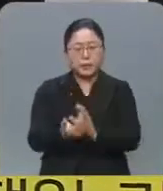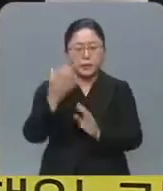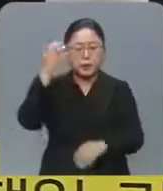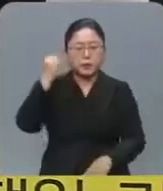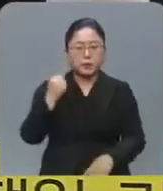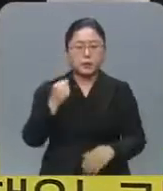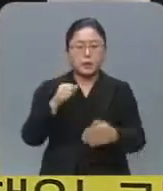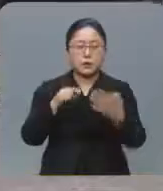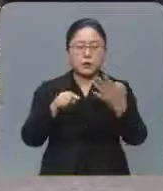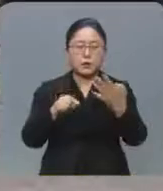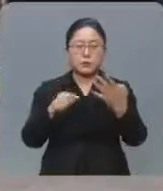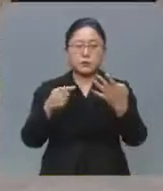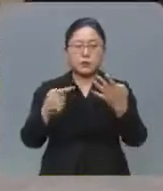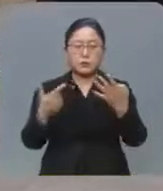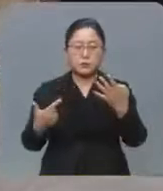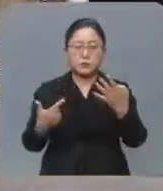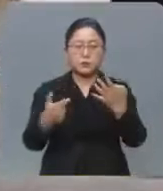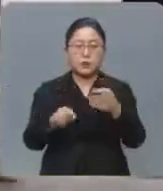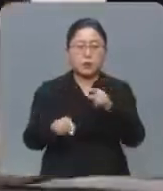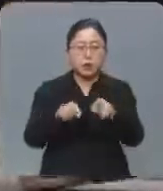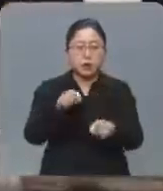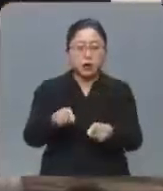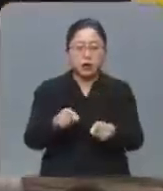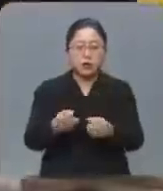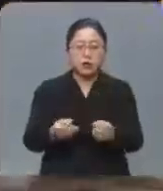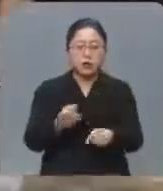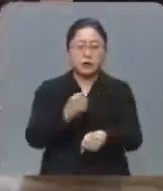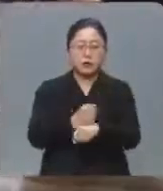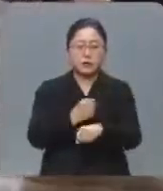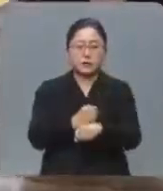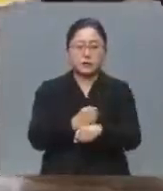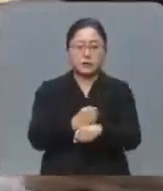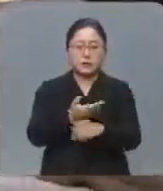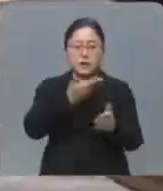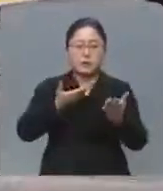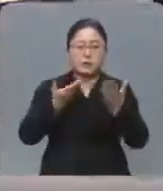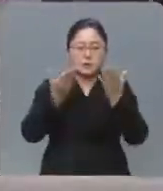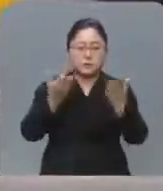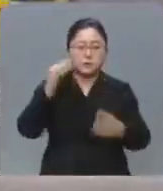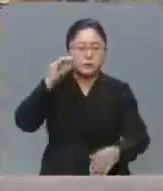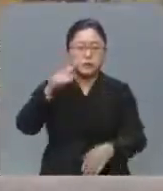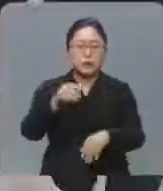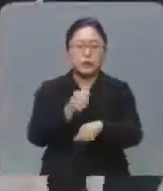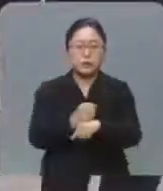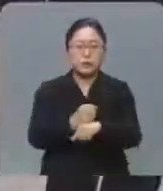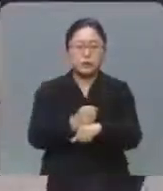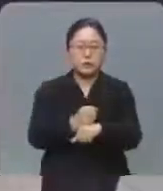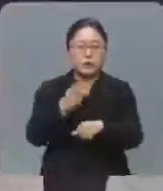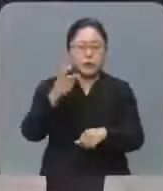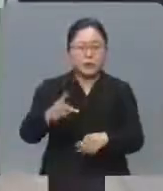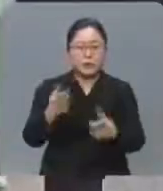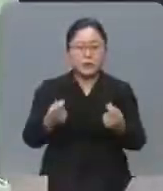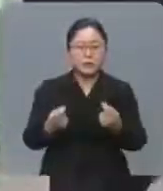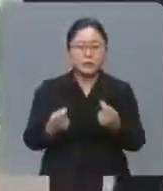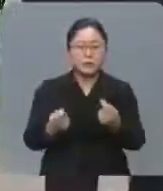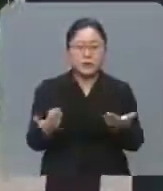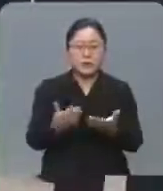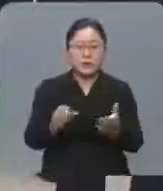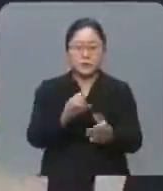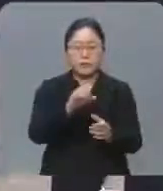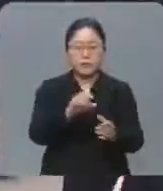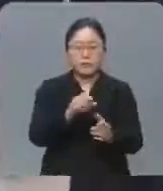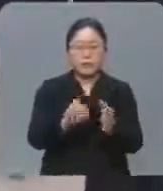상징하는 4.16km 도보 행진도 진행돼 세월호 희생자들을 추모하고 다시는 이 땅에 같은 참사가